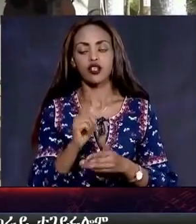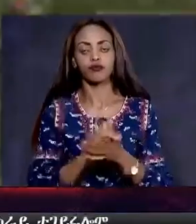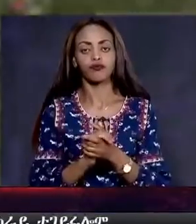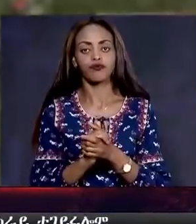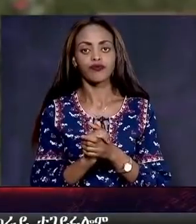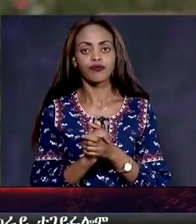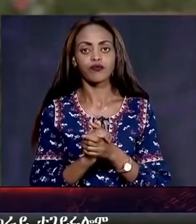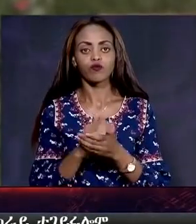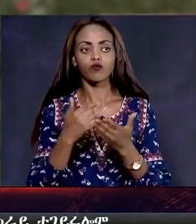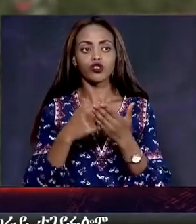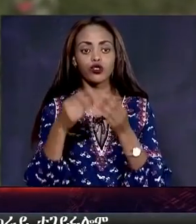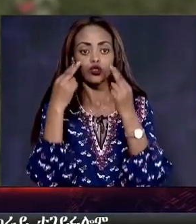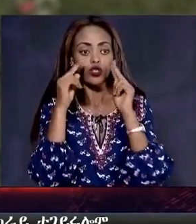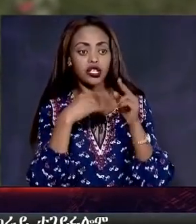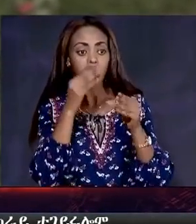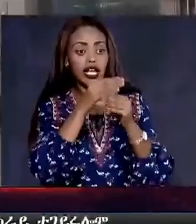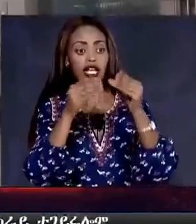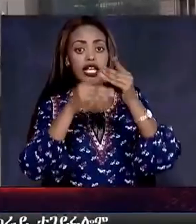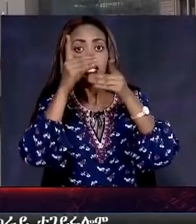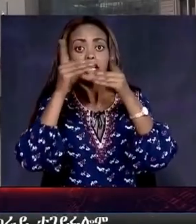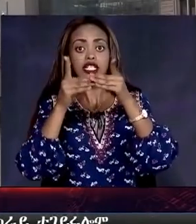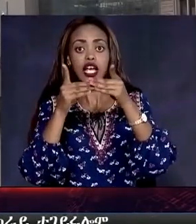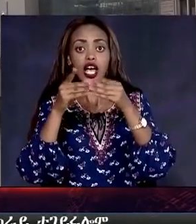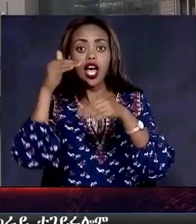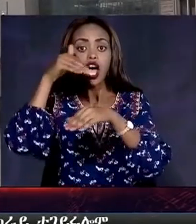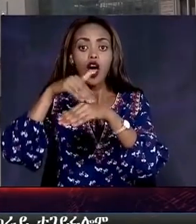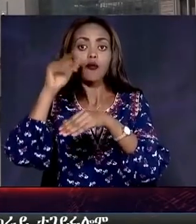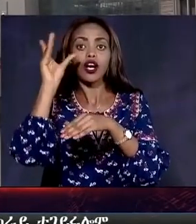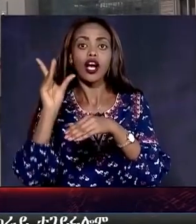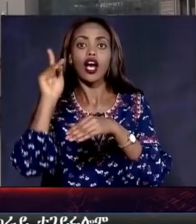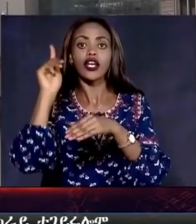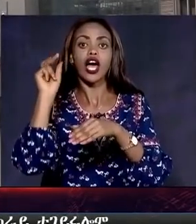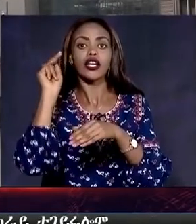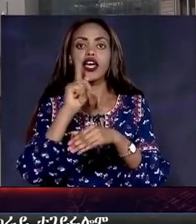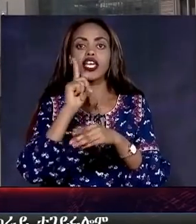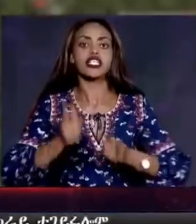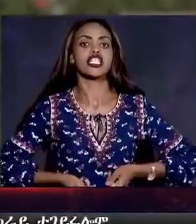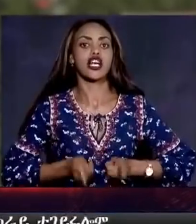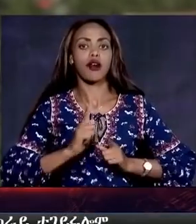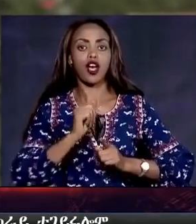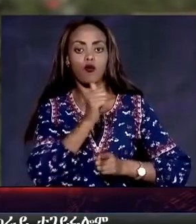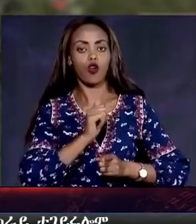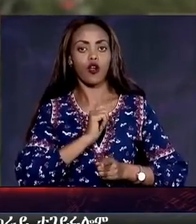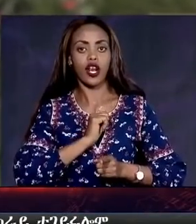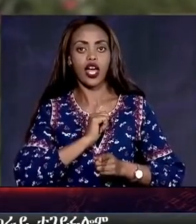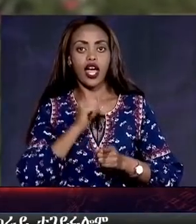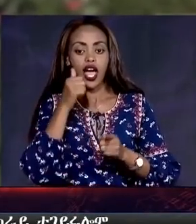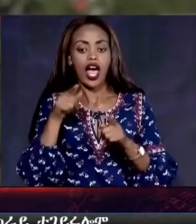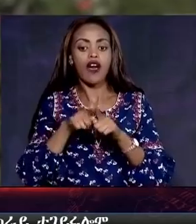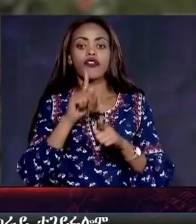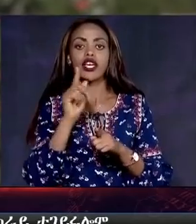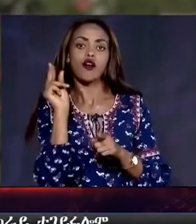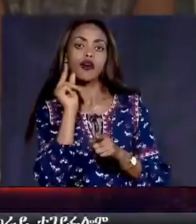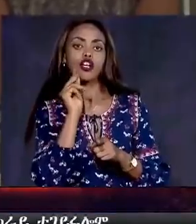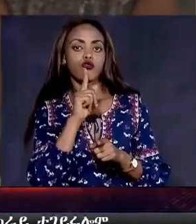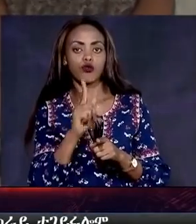بونوم زي زري دلغ هنصا ناي اب كندا اب كالغاريز بحال كتما تنبر حفتي بلاين شاس لسلاس بال